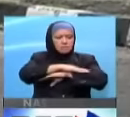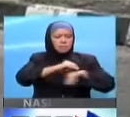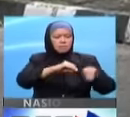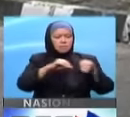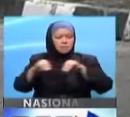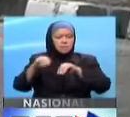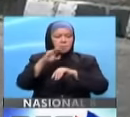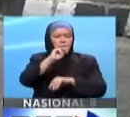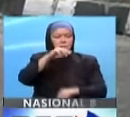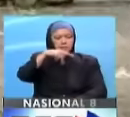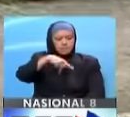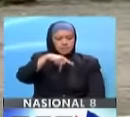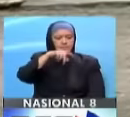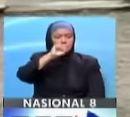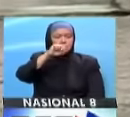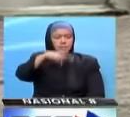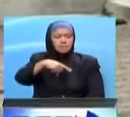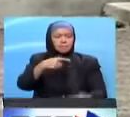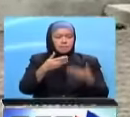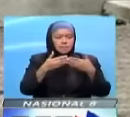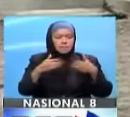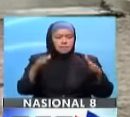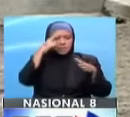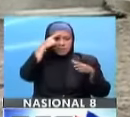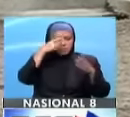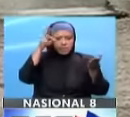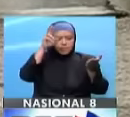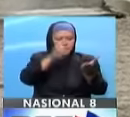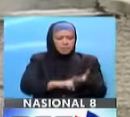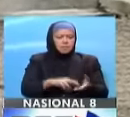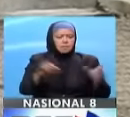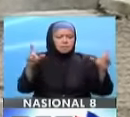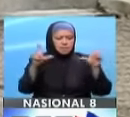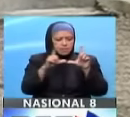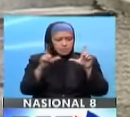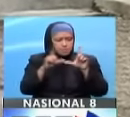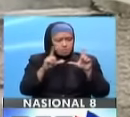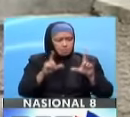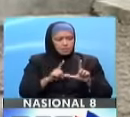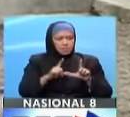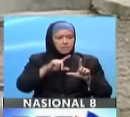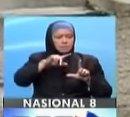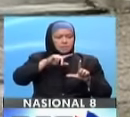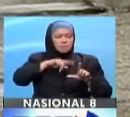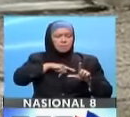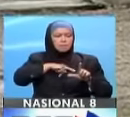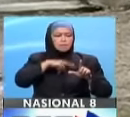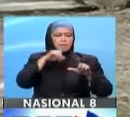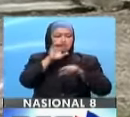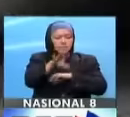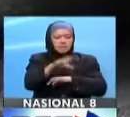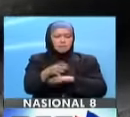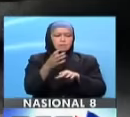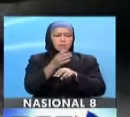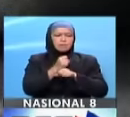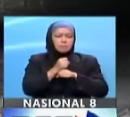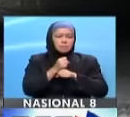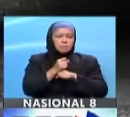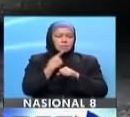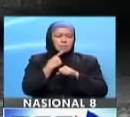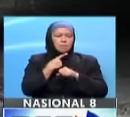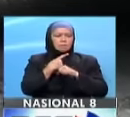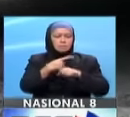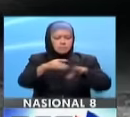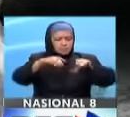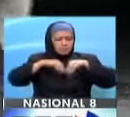Perbandaran Seberang Perai MPSP yang dibuka untuk pendaftaran lesen pemilikan anjing mendapat sambutan luar biasa. Sehingga semalam,